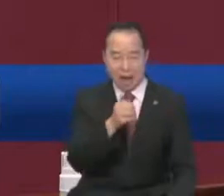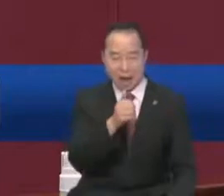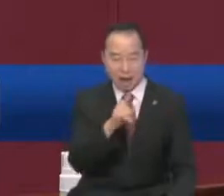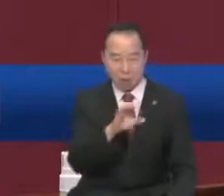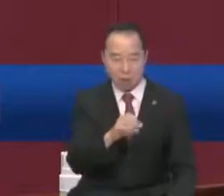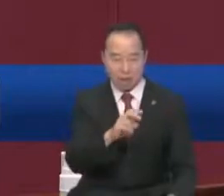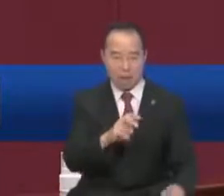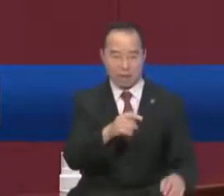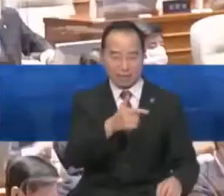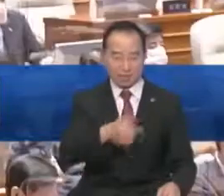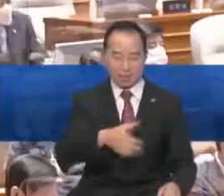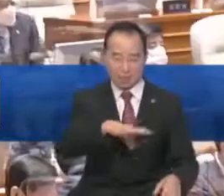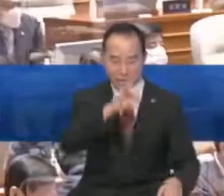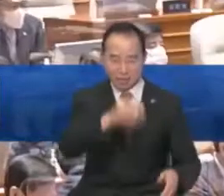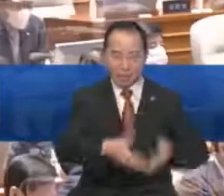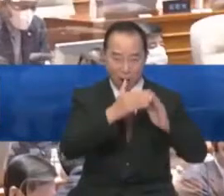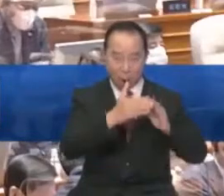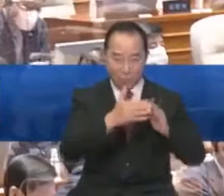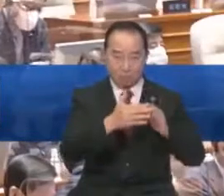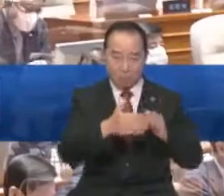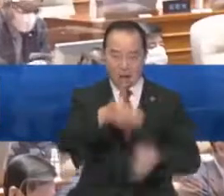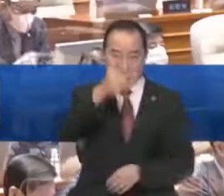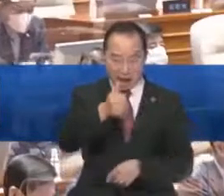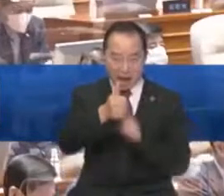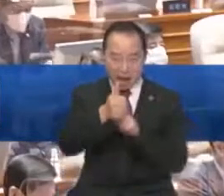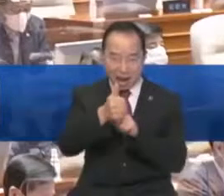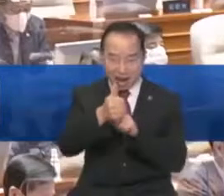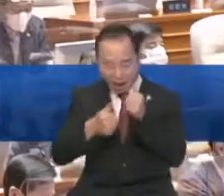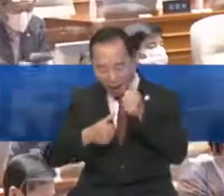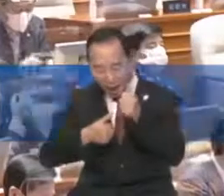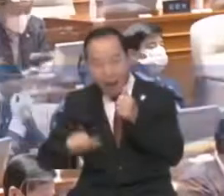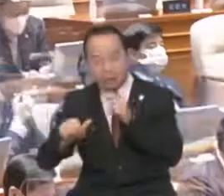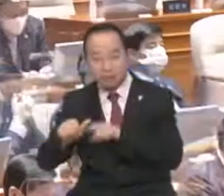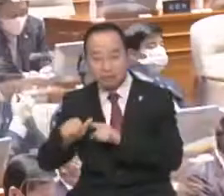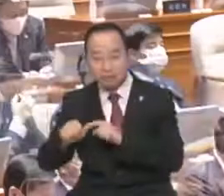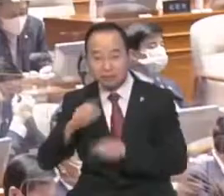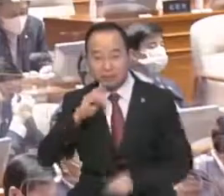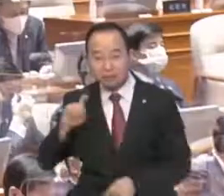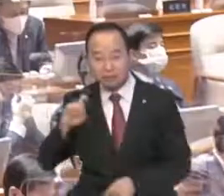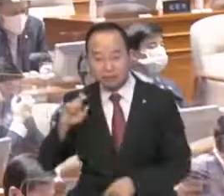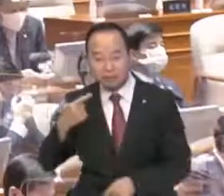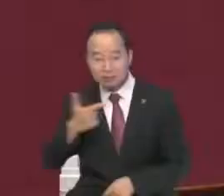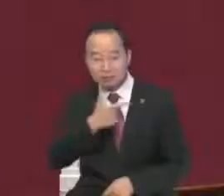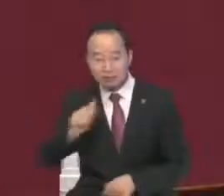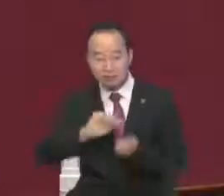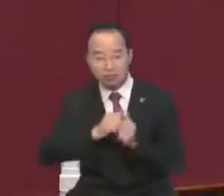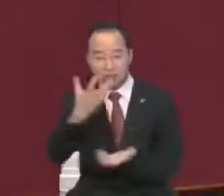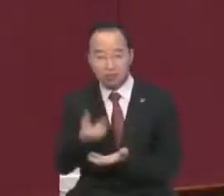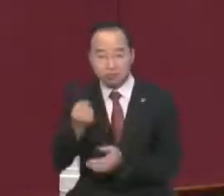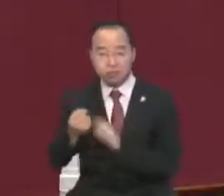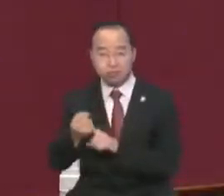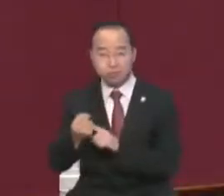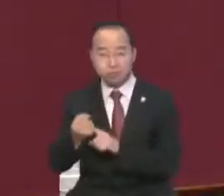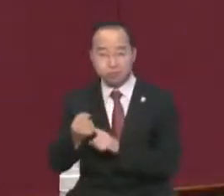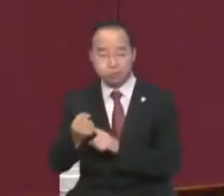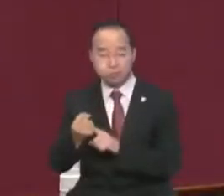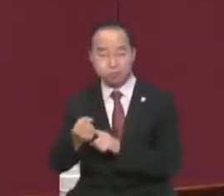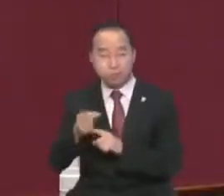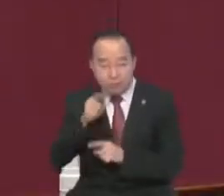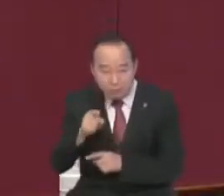되었는데 정부는 정녕 책임이 없단 말입니까? 212억 자산가가 5억